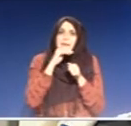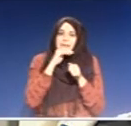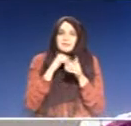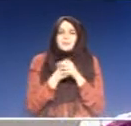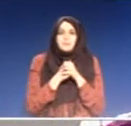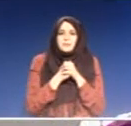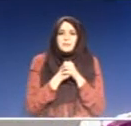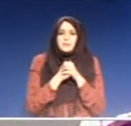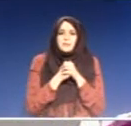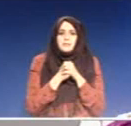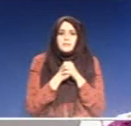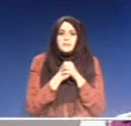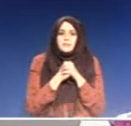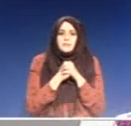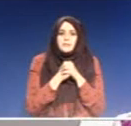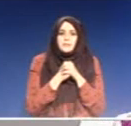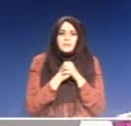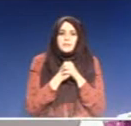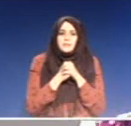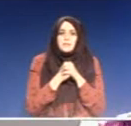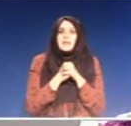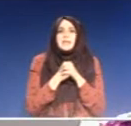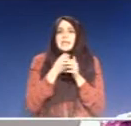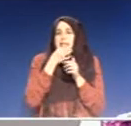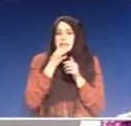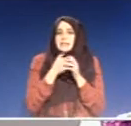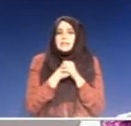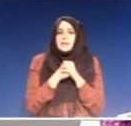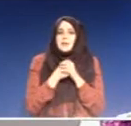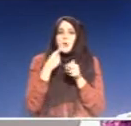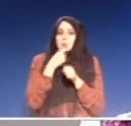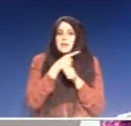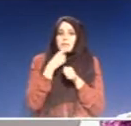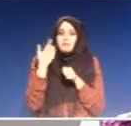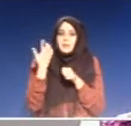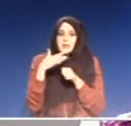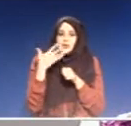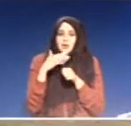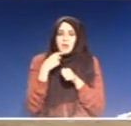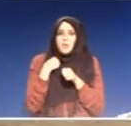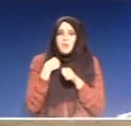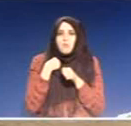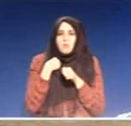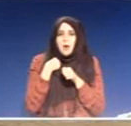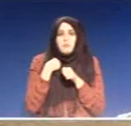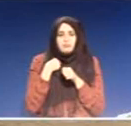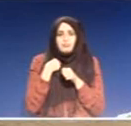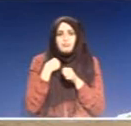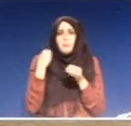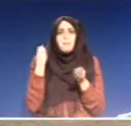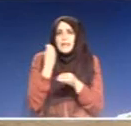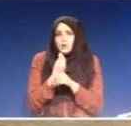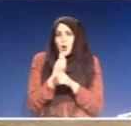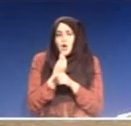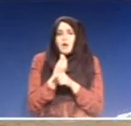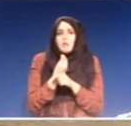هو نعم. على نعم. والله يا فضيله الدكتور انا حصرت في ثلاث خبرات، واحد صديقي تاع زميل عنده